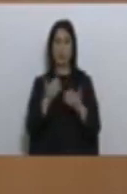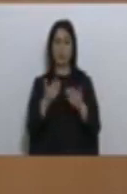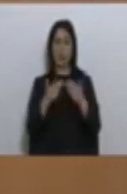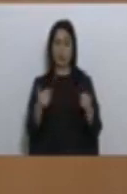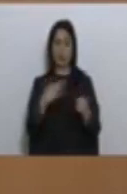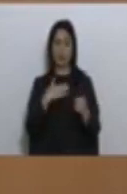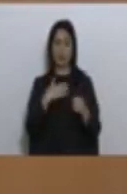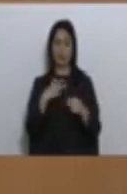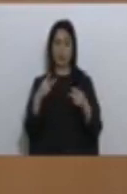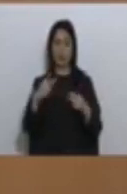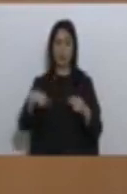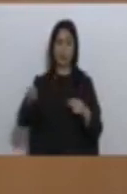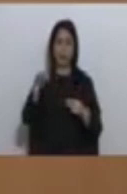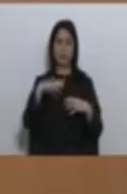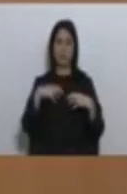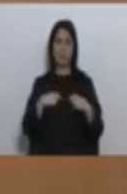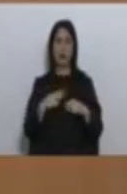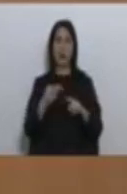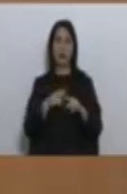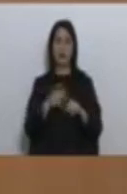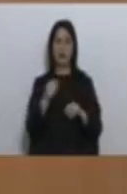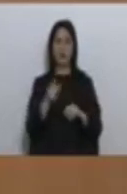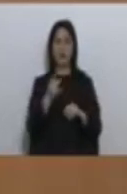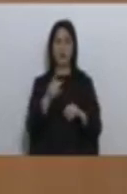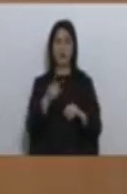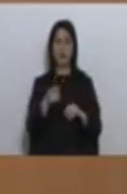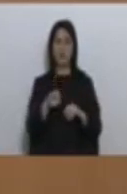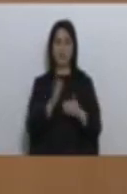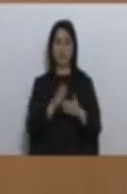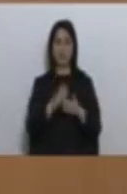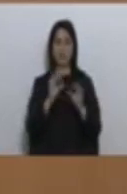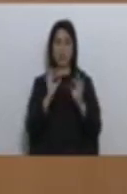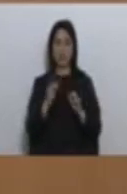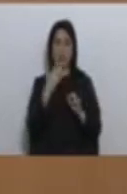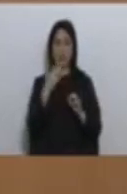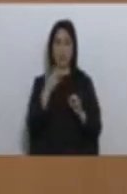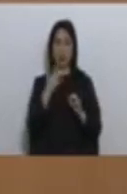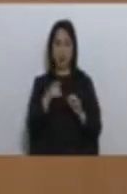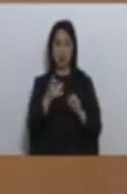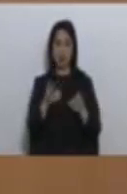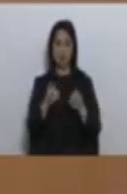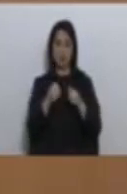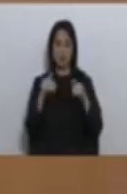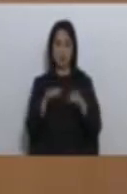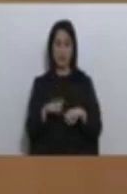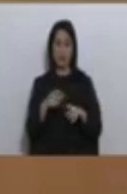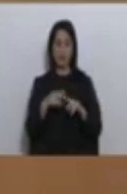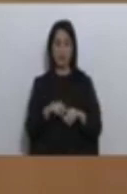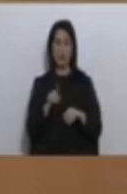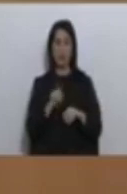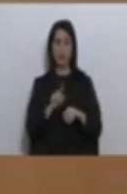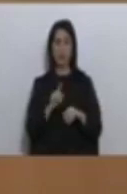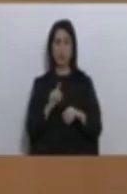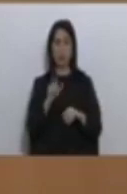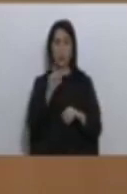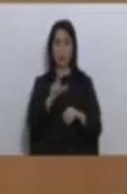აღიარებულია ჩვენი პარტნიორების მხრიდან სამწუხაროდ. ამიტომ კიდევ ერთხელ ეს არის სწორედ პოლიტიკური ნიშნით მიღებული გადაწყვეტილება იმისთვის, რომ